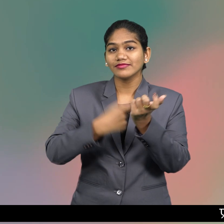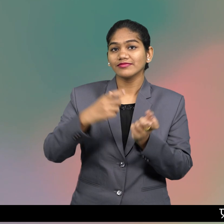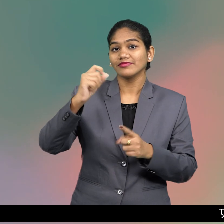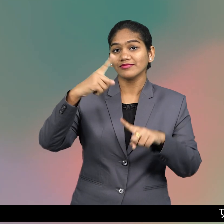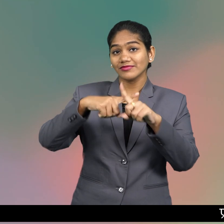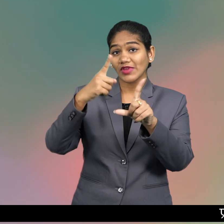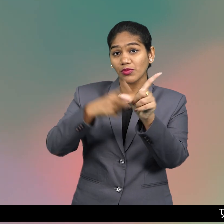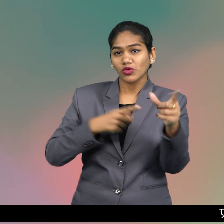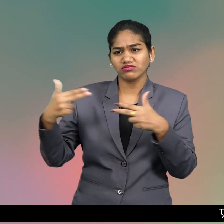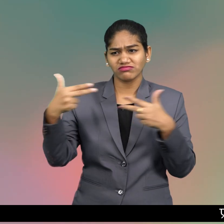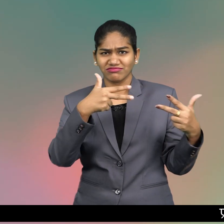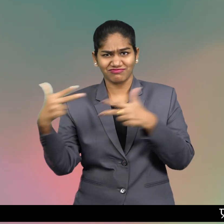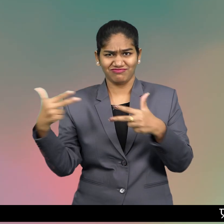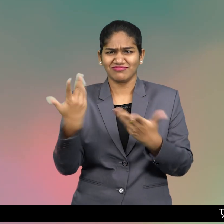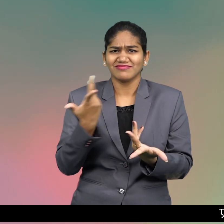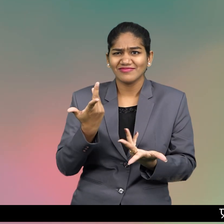प्रॉक्सी युद्ध,